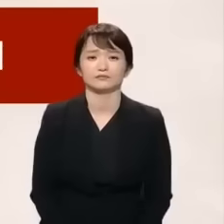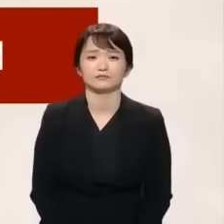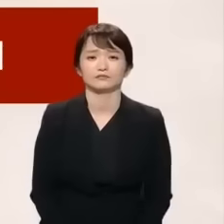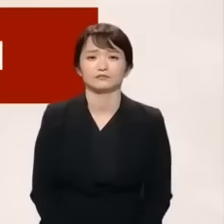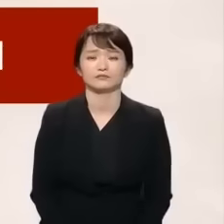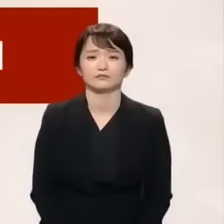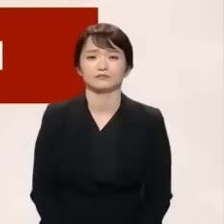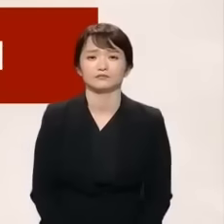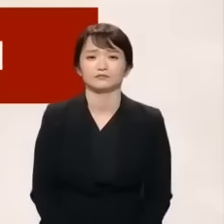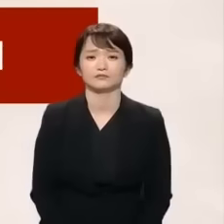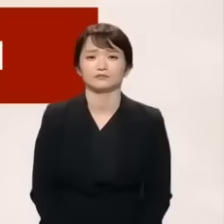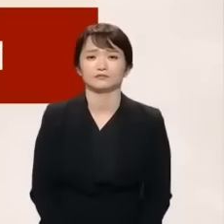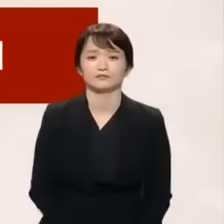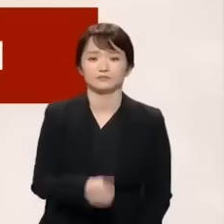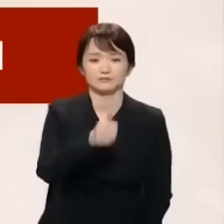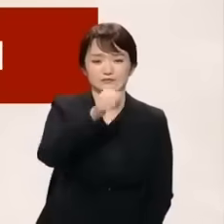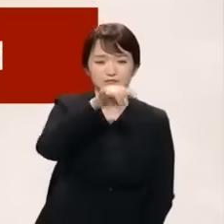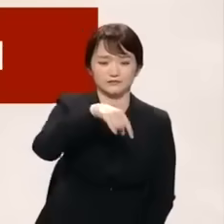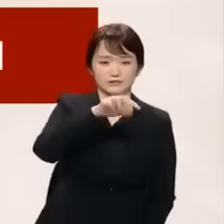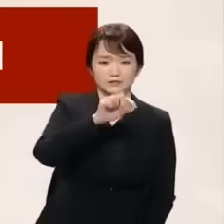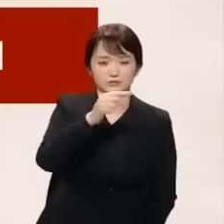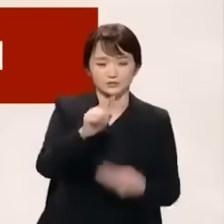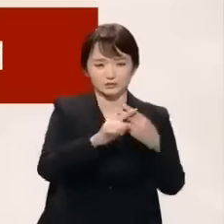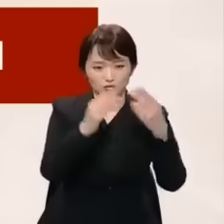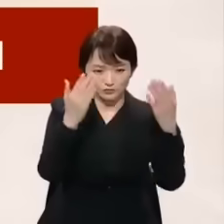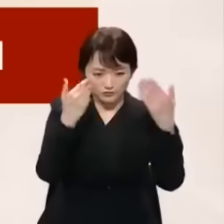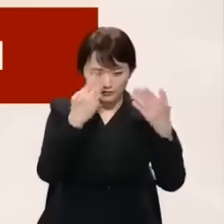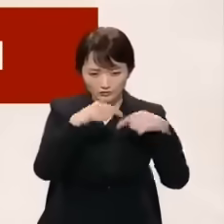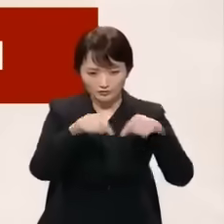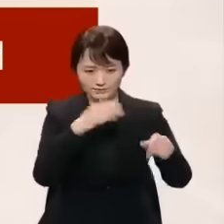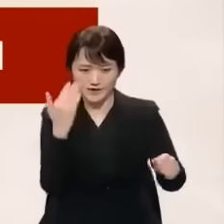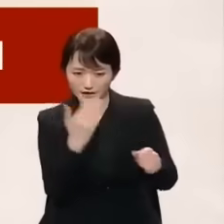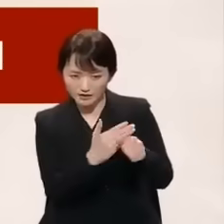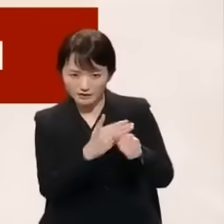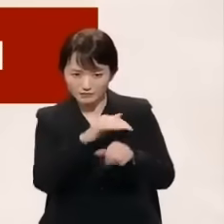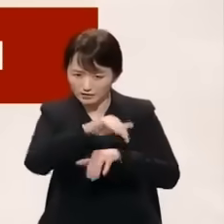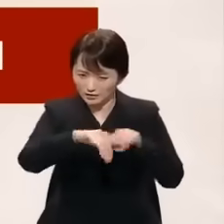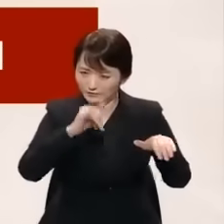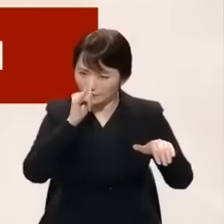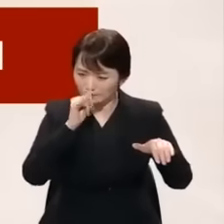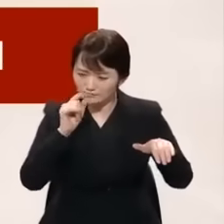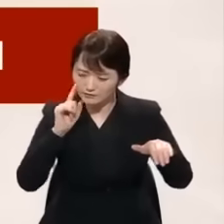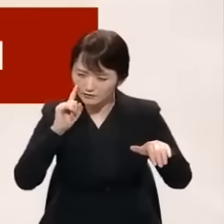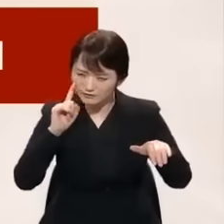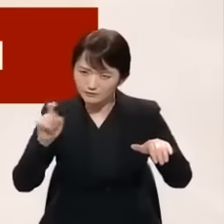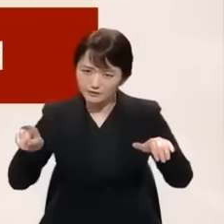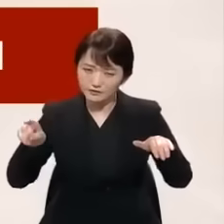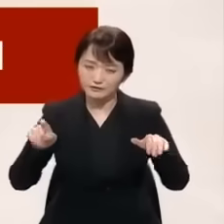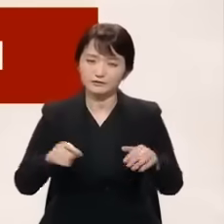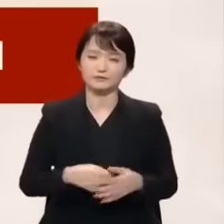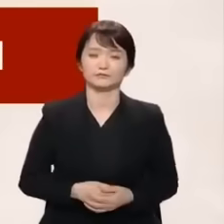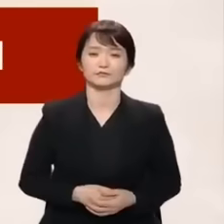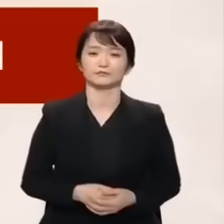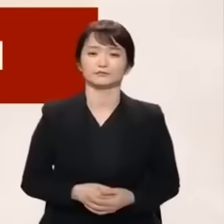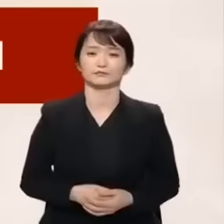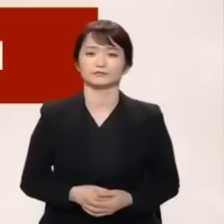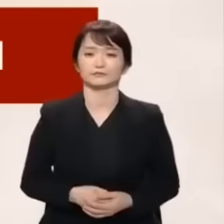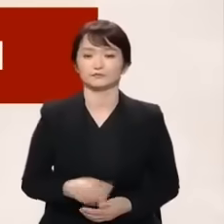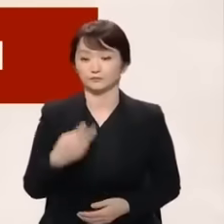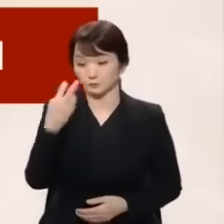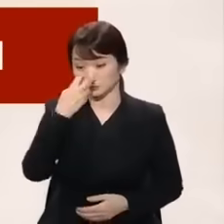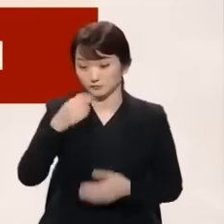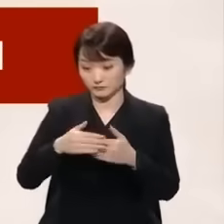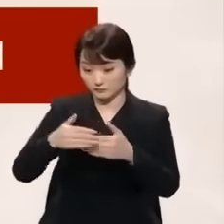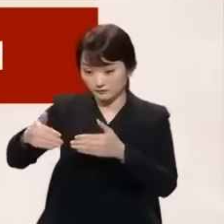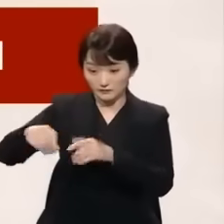해임을 은중 감독 해임 권위에 혹시 간여한 거 아니냐라고 이제 문제 제기를 했었는데 해임에이 조사하는 과정에서